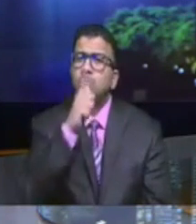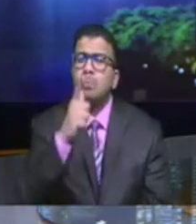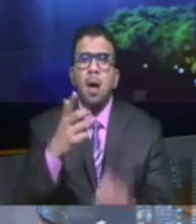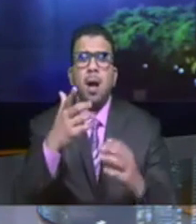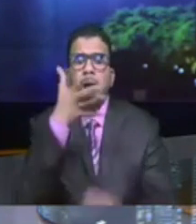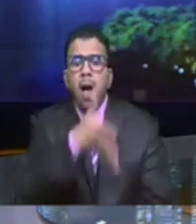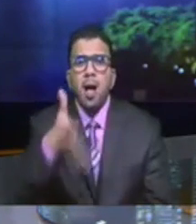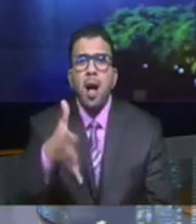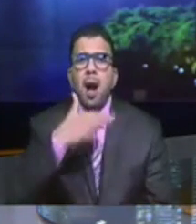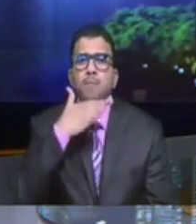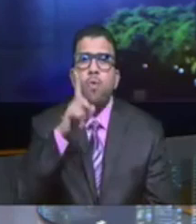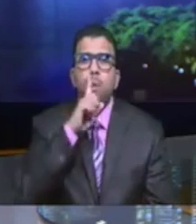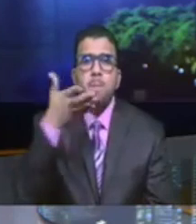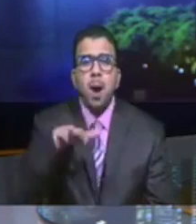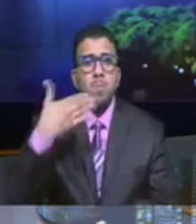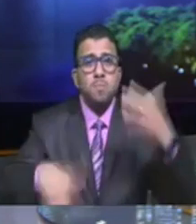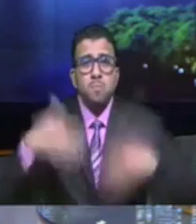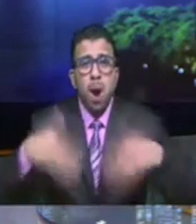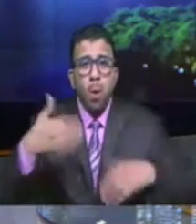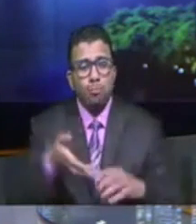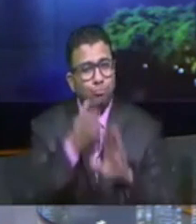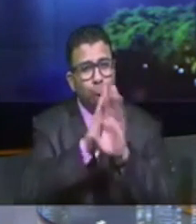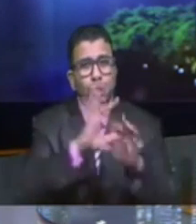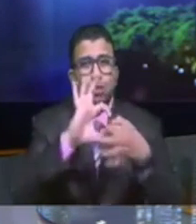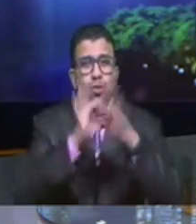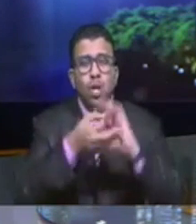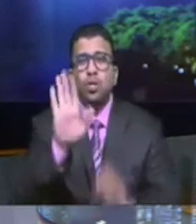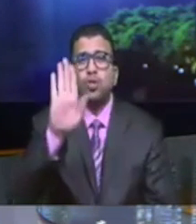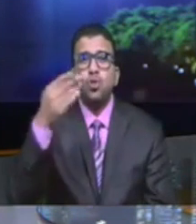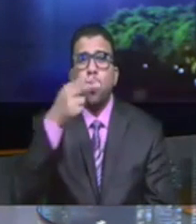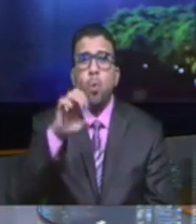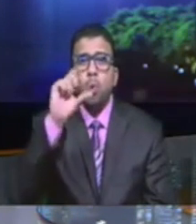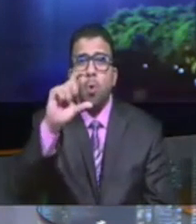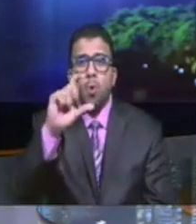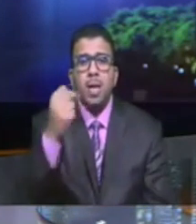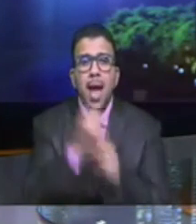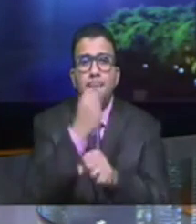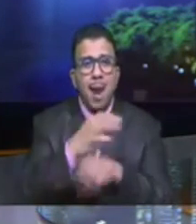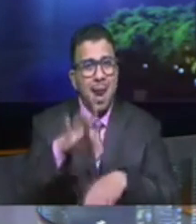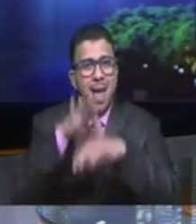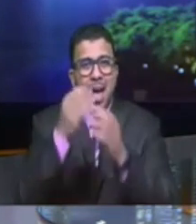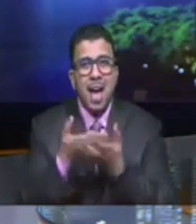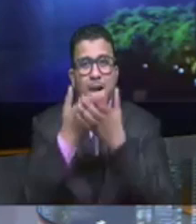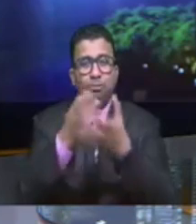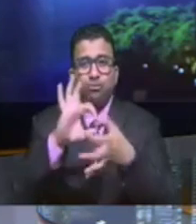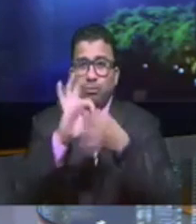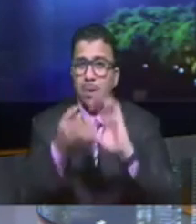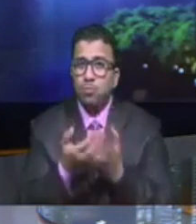من الأيتام والمعاقين الذين ترعاهم مؤسسة سعود بن راشد المعلى للأعمال الخيرية